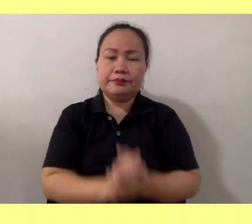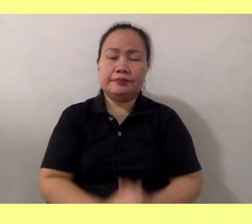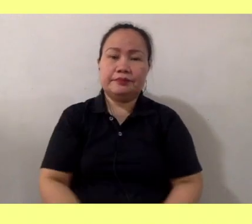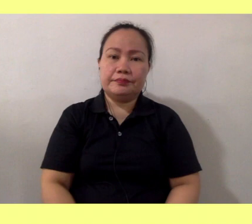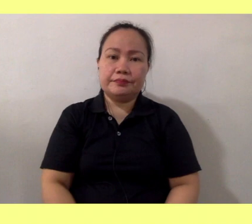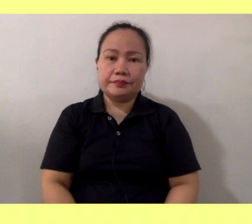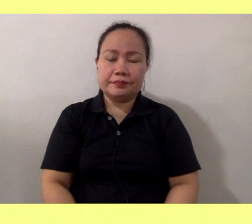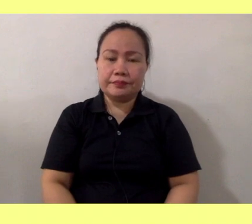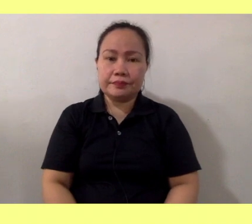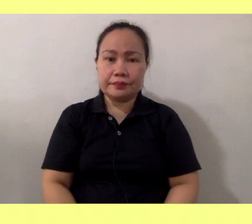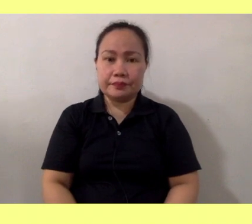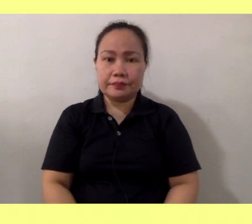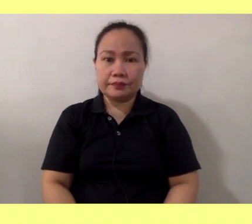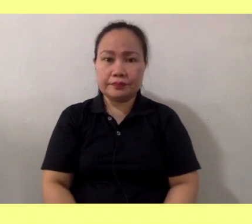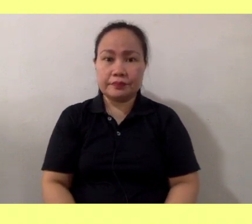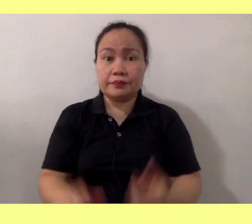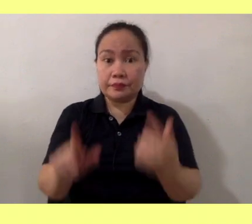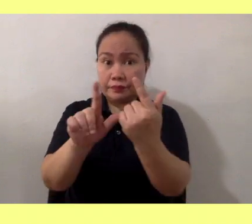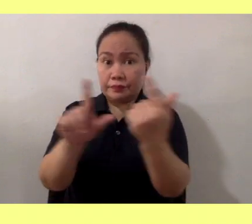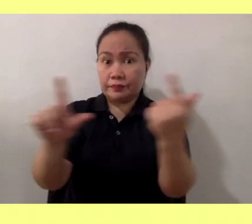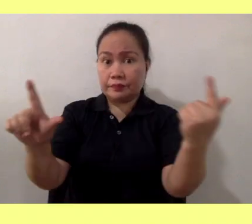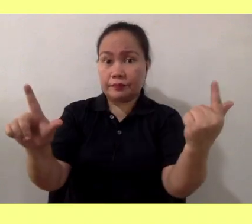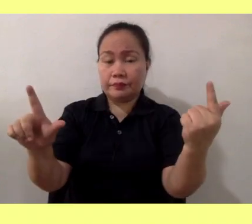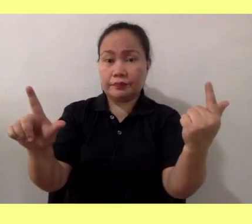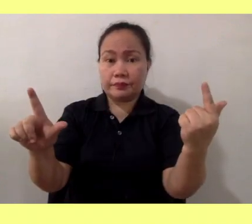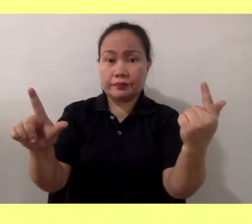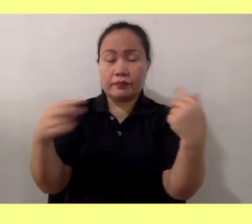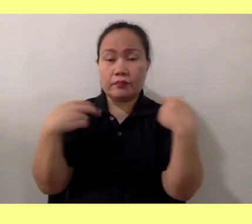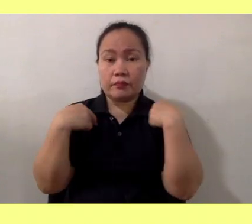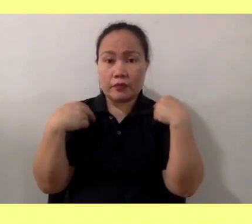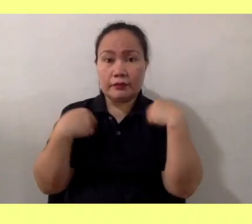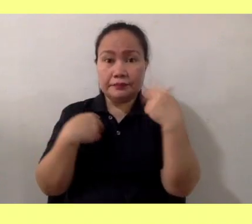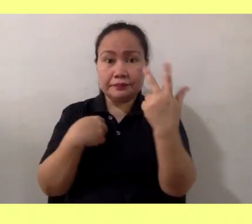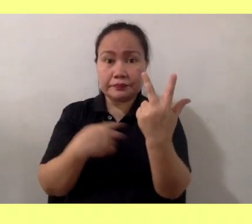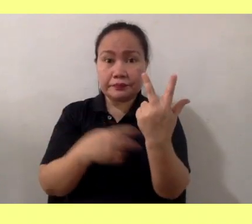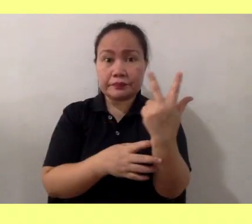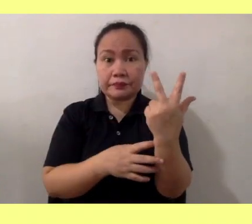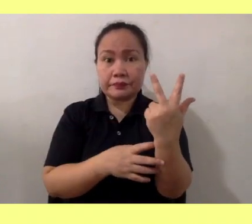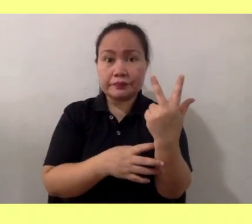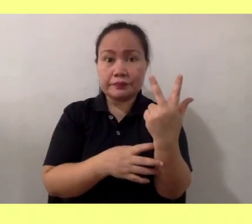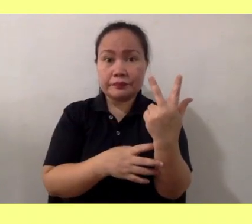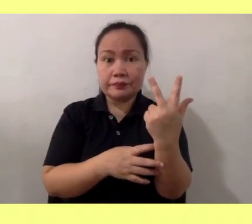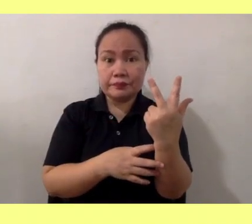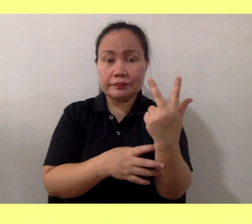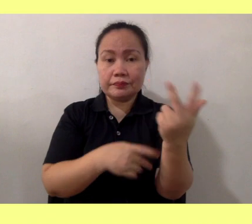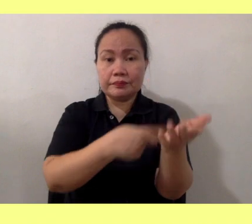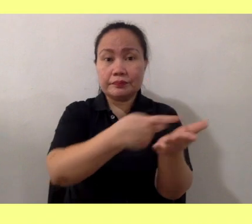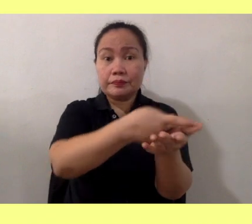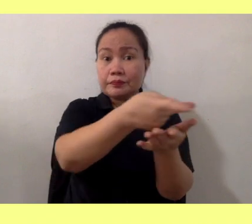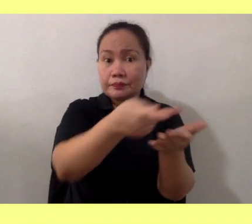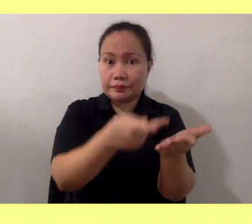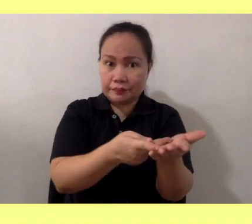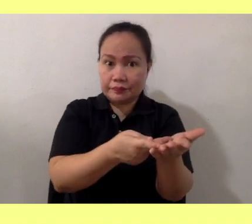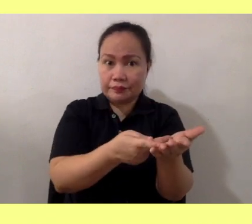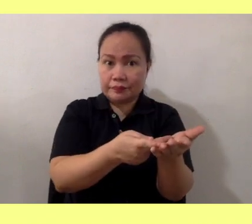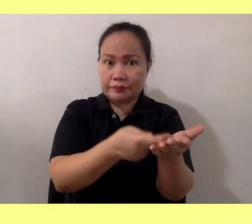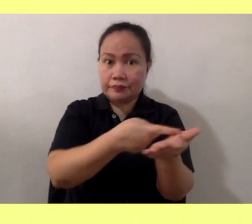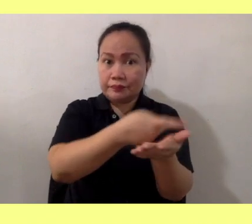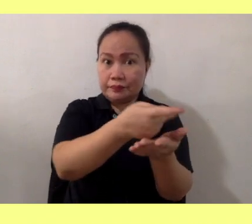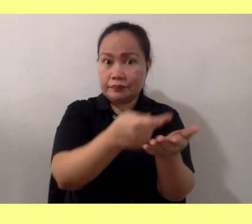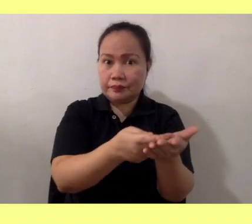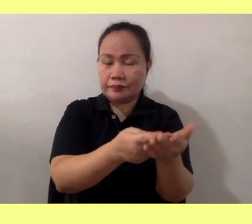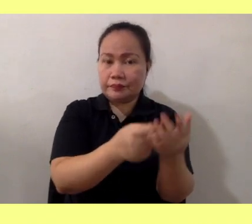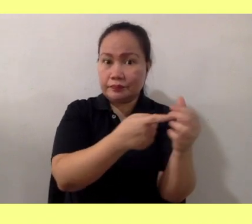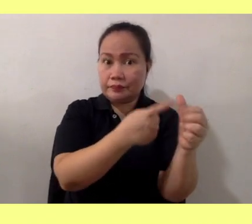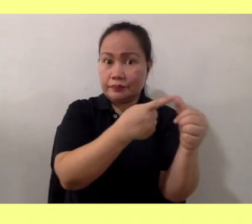this is, okay, ulitin natin ha. So, from a line, meron po siyang 3 subsets.